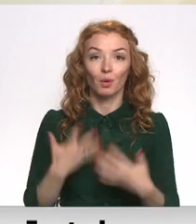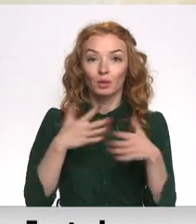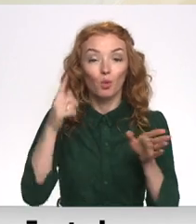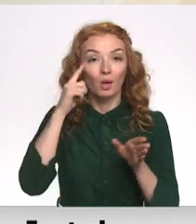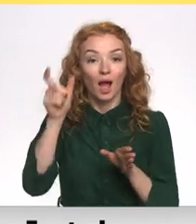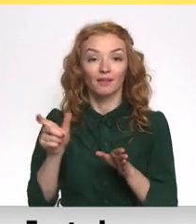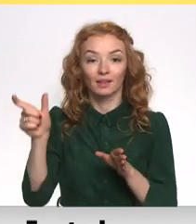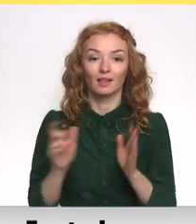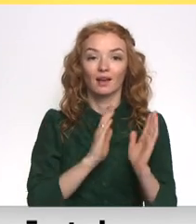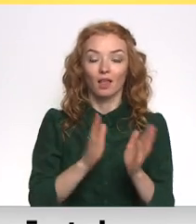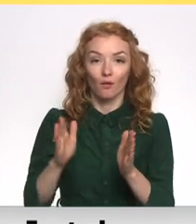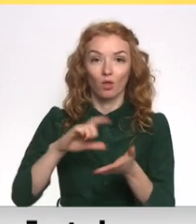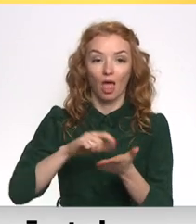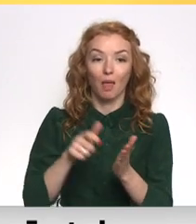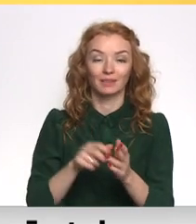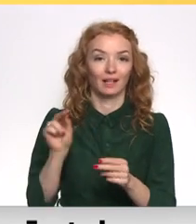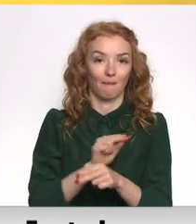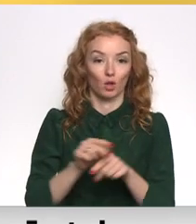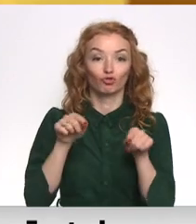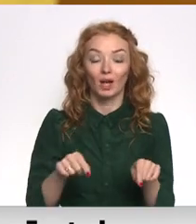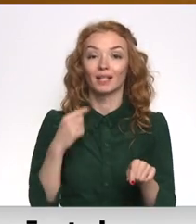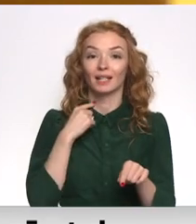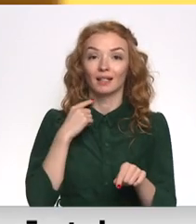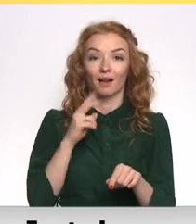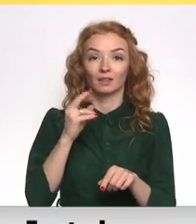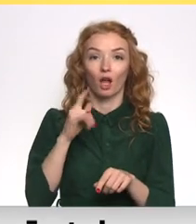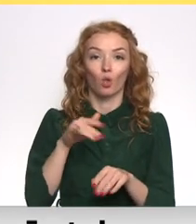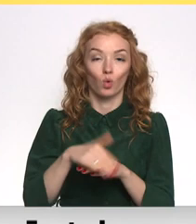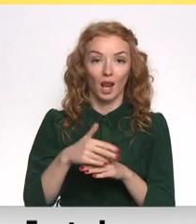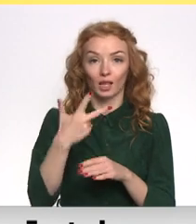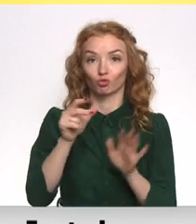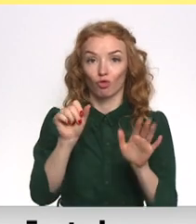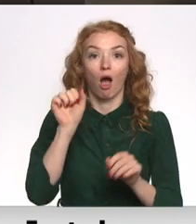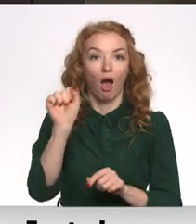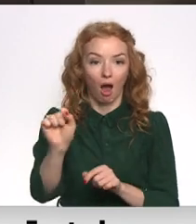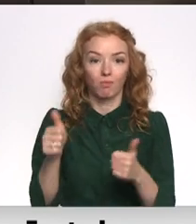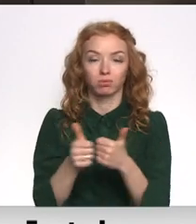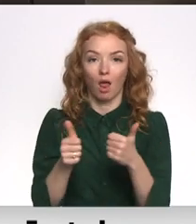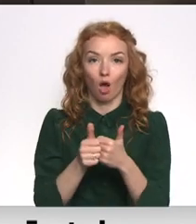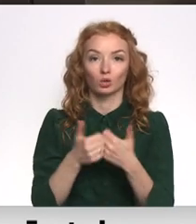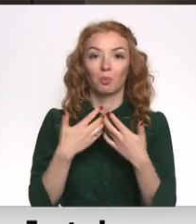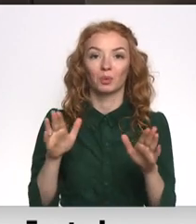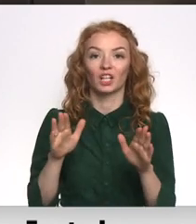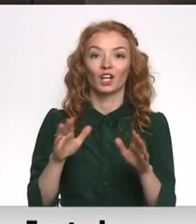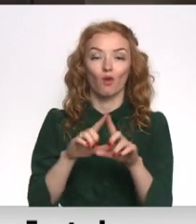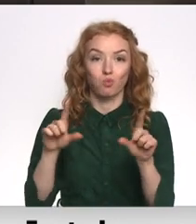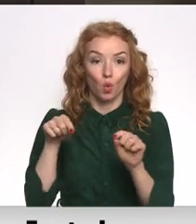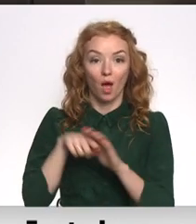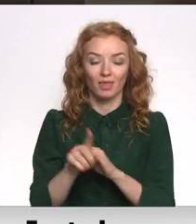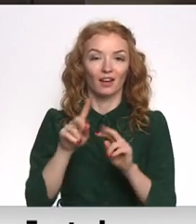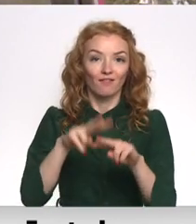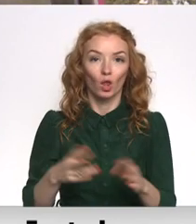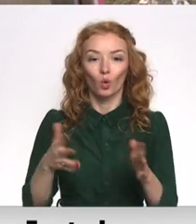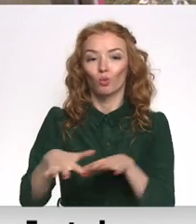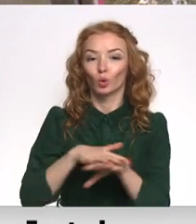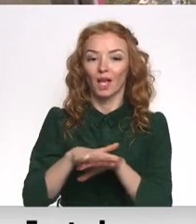Brīvprātīgie gatavo telpas remontam. Šeit Rīgā Viskaļu ielā 36A blakus brīvbodei beidzot būs vieta, kur